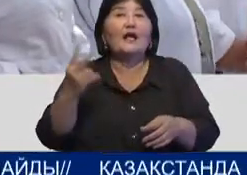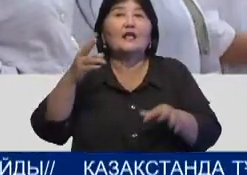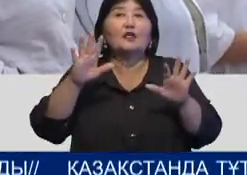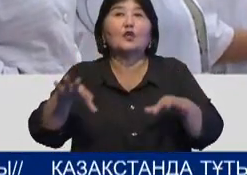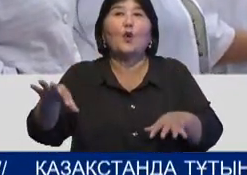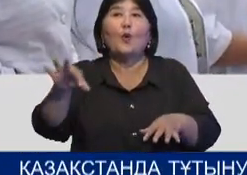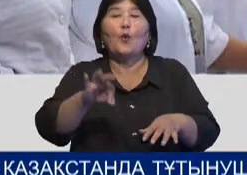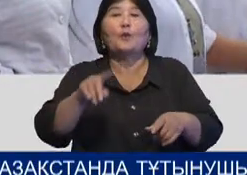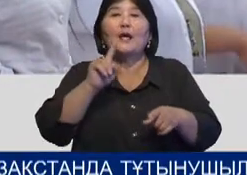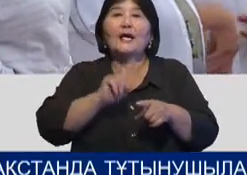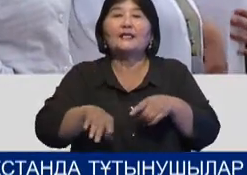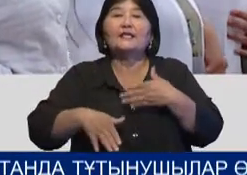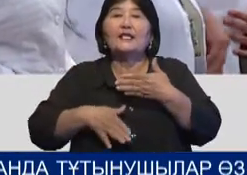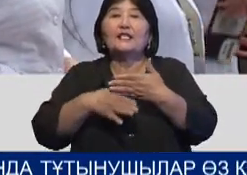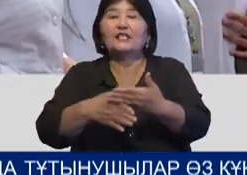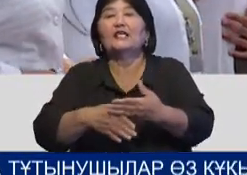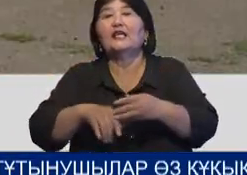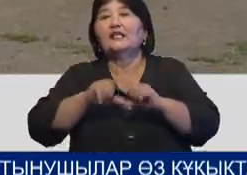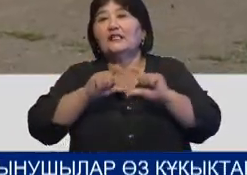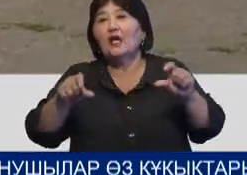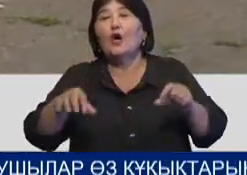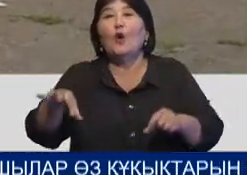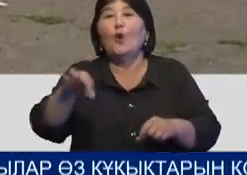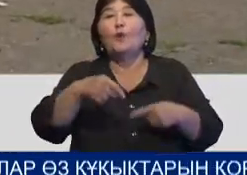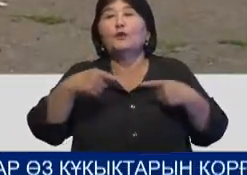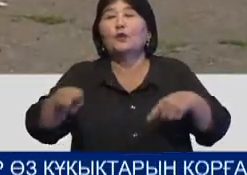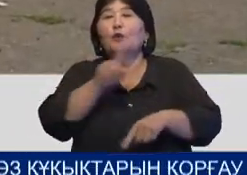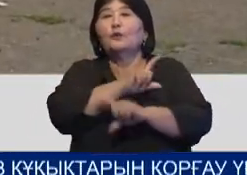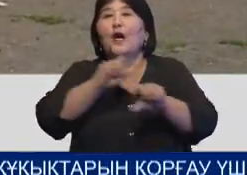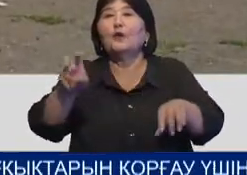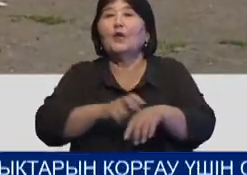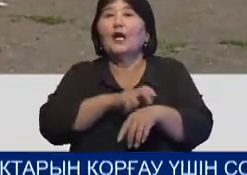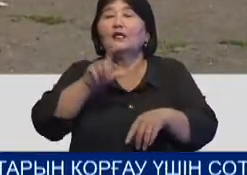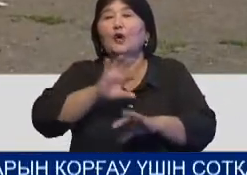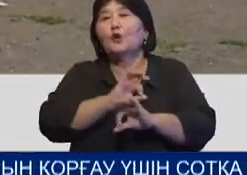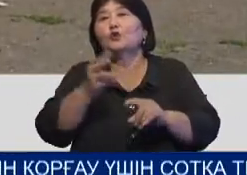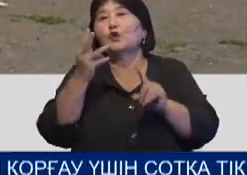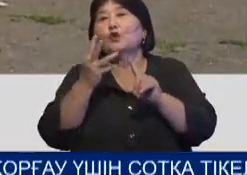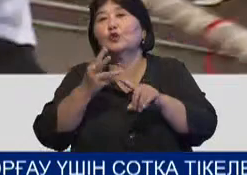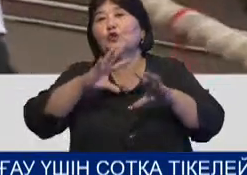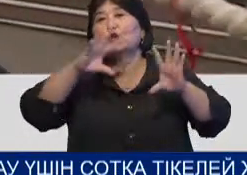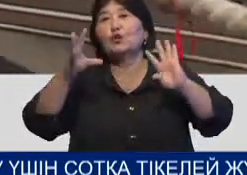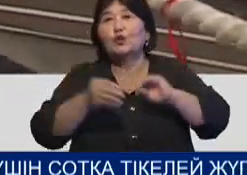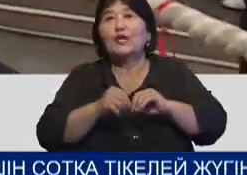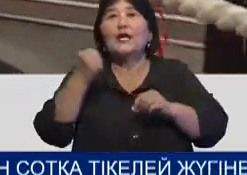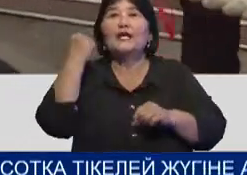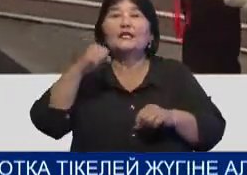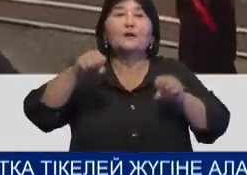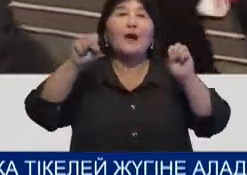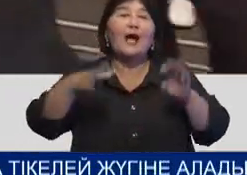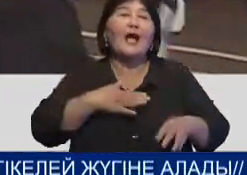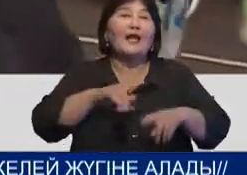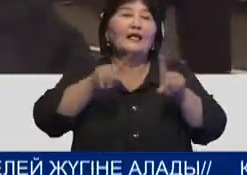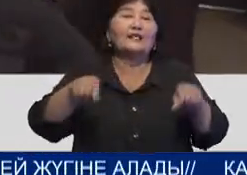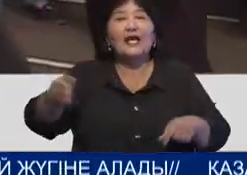орынды облыстық жедел жәрдем станциясы иеленсе, облыстық көпбейінді аурухана дәрігерлері үздік үштікті түйіндеді. Жеңімпаздар арнайы алғыс